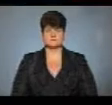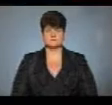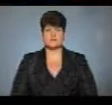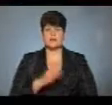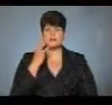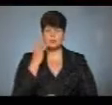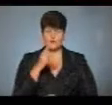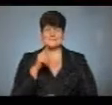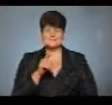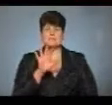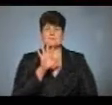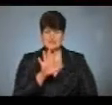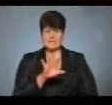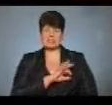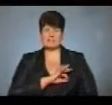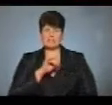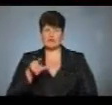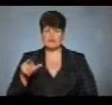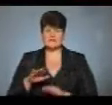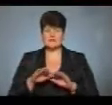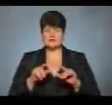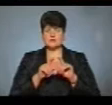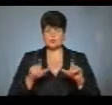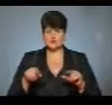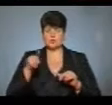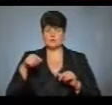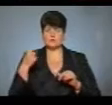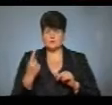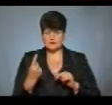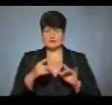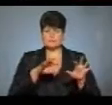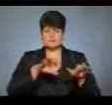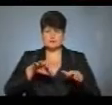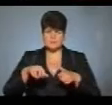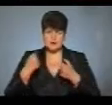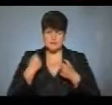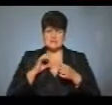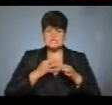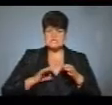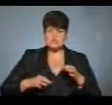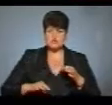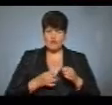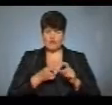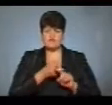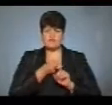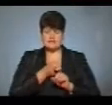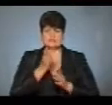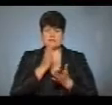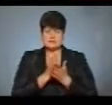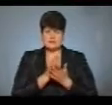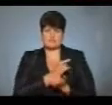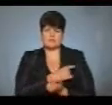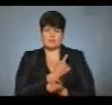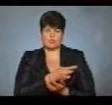Троє з п'яти вихованців тернопільського дитсадка номер 1, яких госпіталізували з гострою кишковою інфекцією, перебувають на стаціонарному